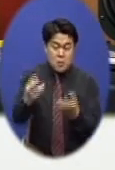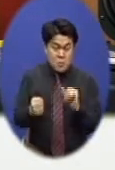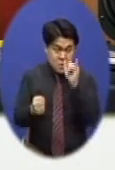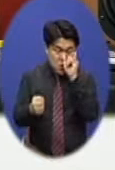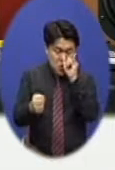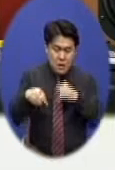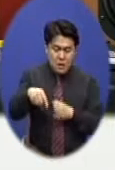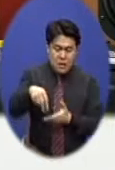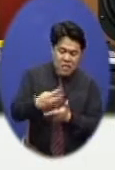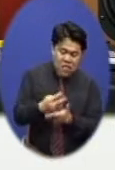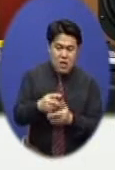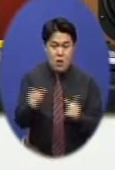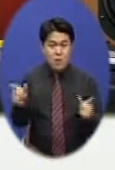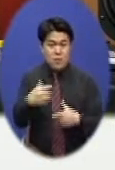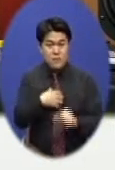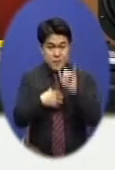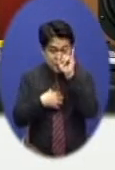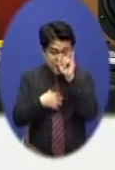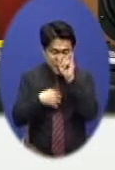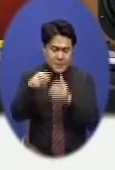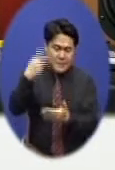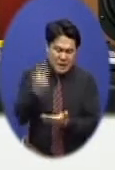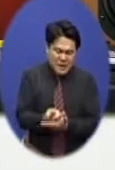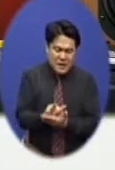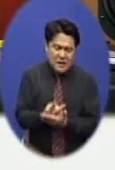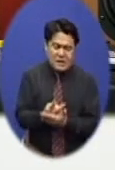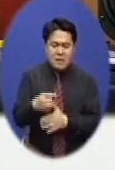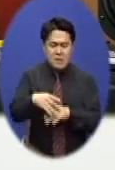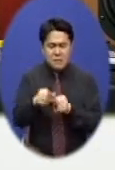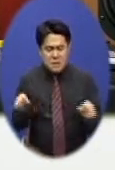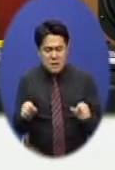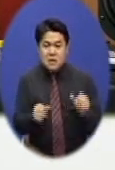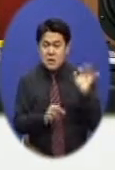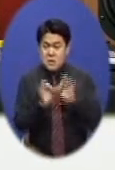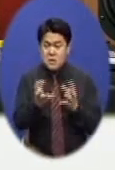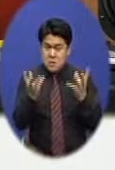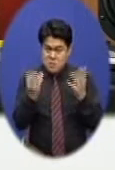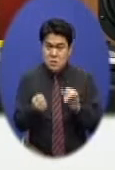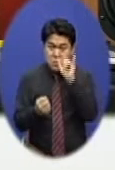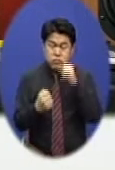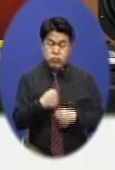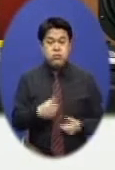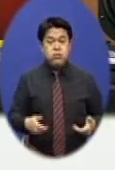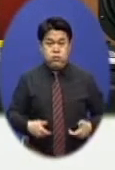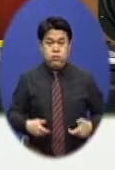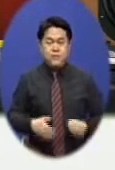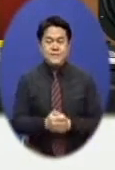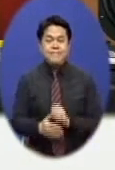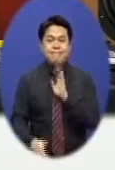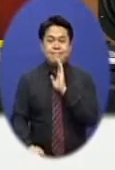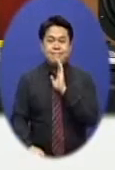많이 미끄러워가지고요. 네. 이 빙판길 낙상 사고가 그렇게 많다고 하는데 진짜 조심하셔야 돼요. 맞아요. 네. 원희정